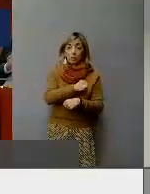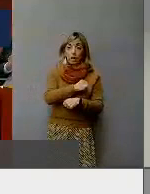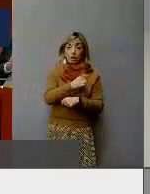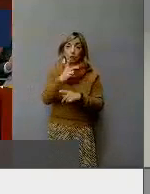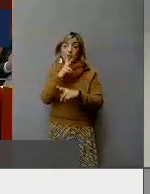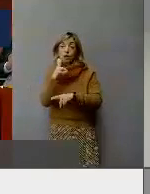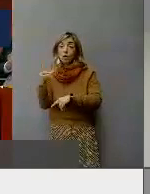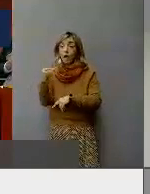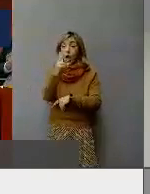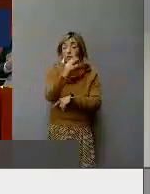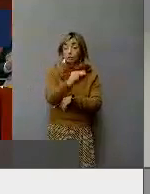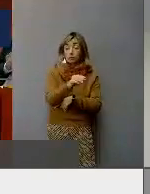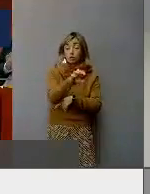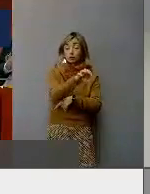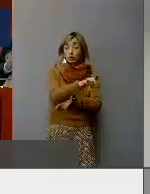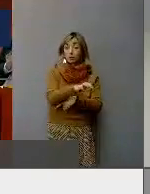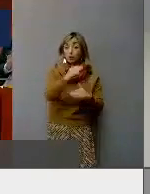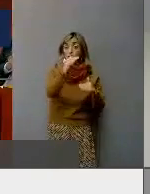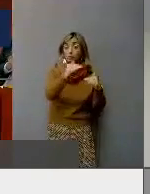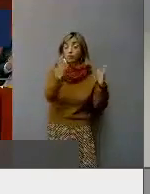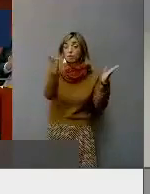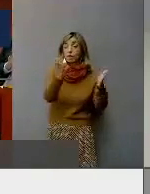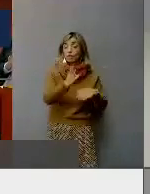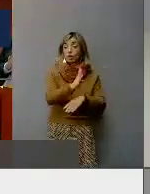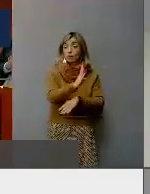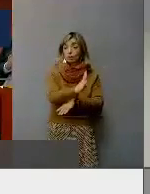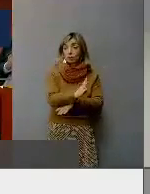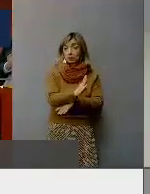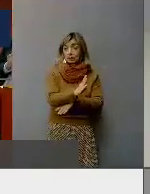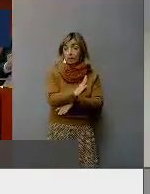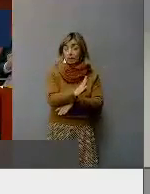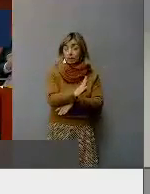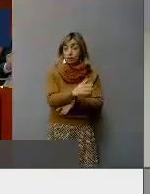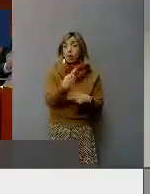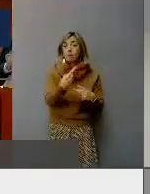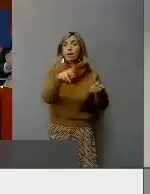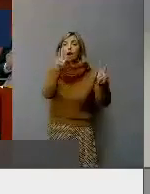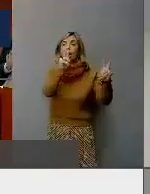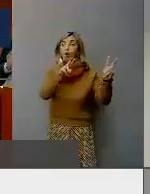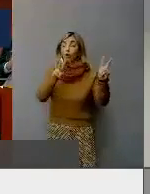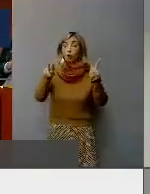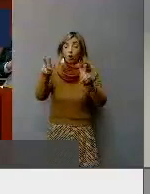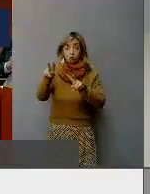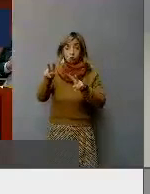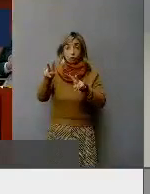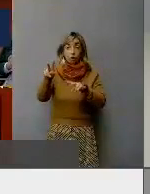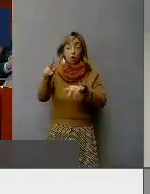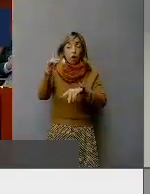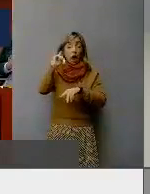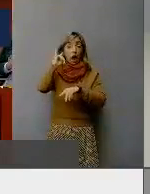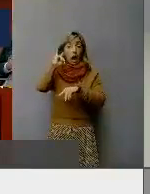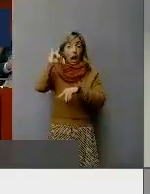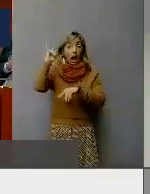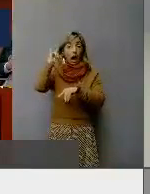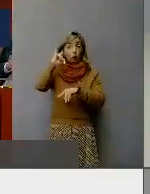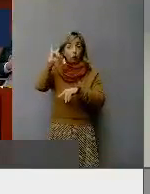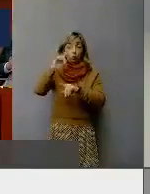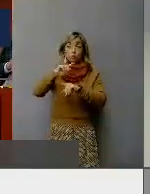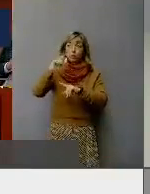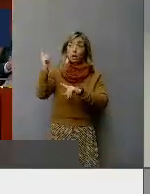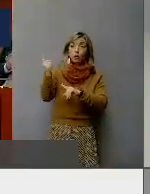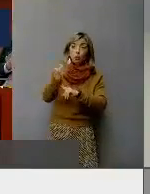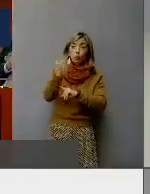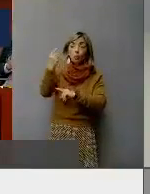fatto nel frattempo nell'impegnativa della mozione relativamente al controllo dell'applicazione dell'acustica su tutti gli impianti semaforici